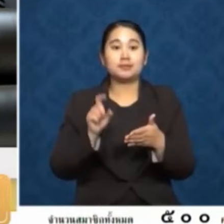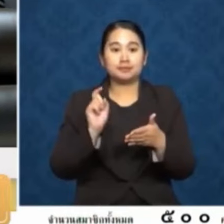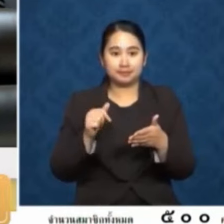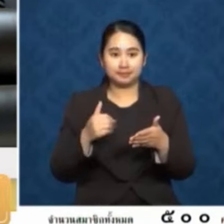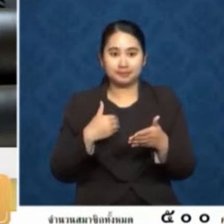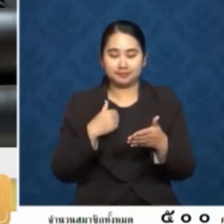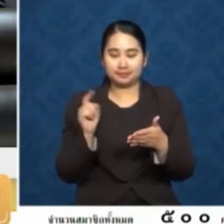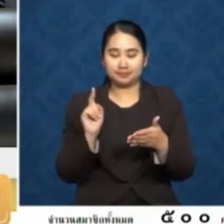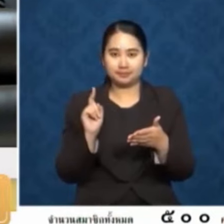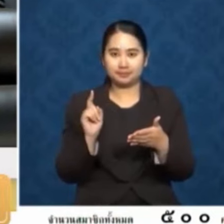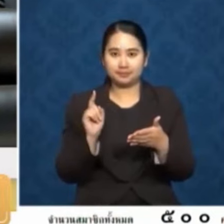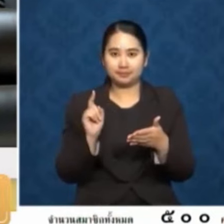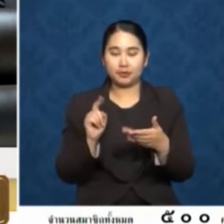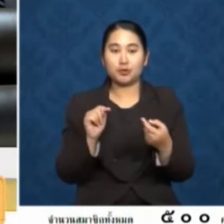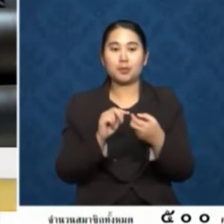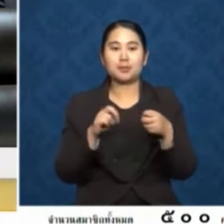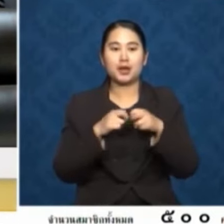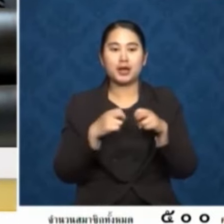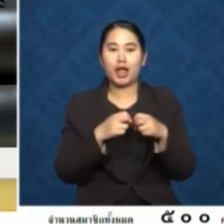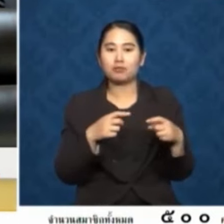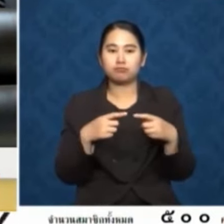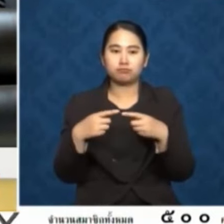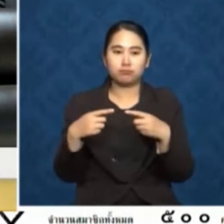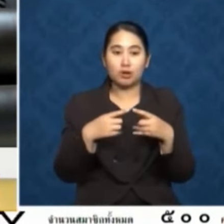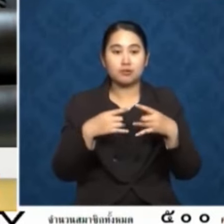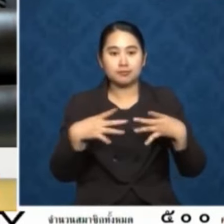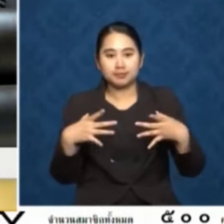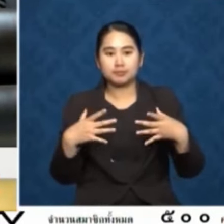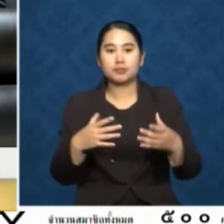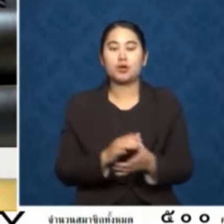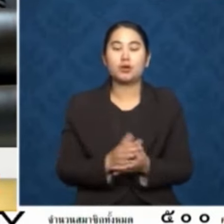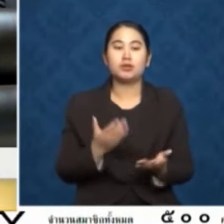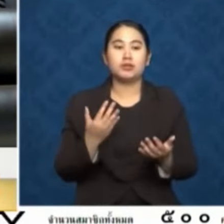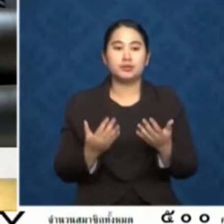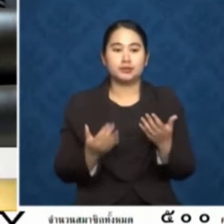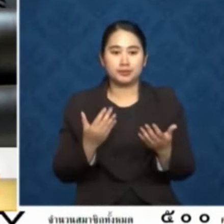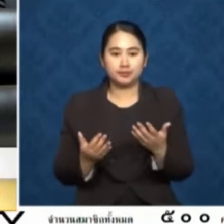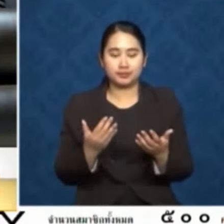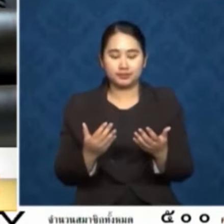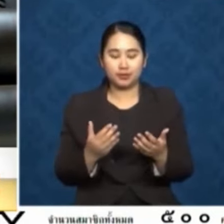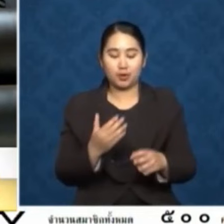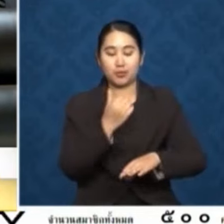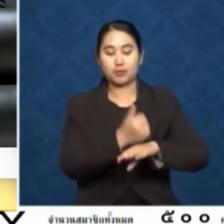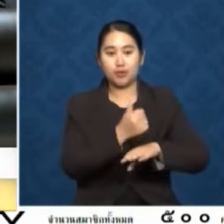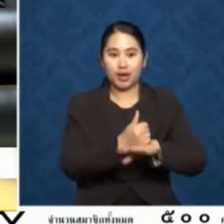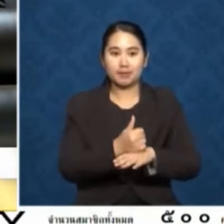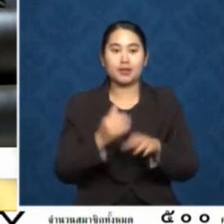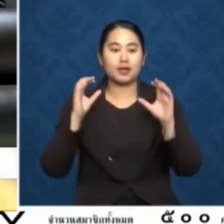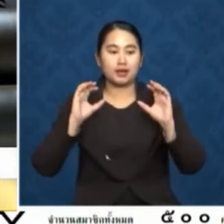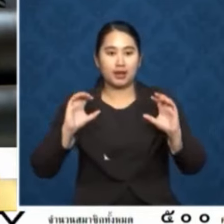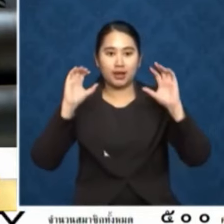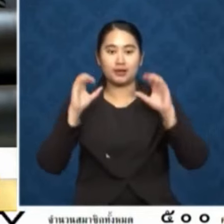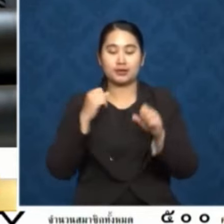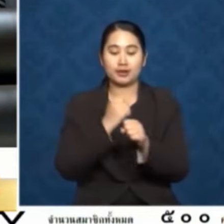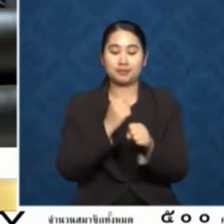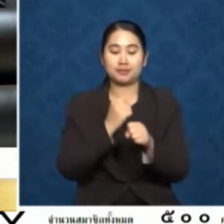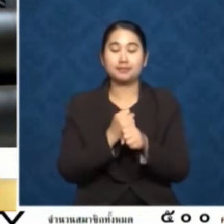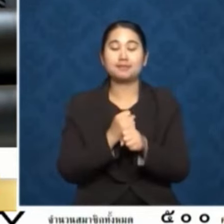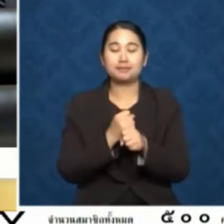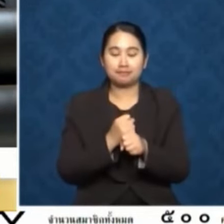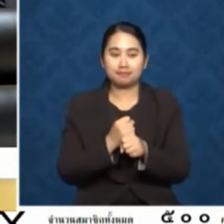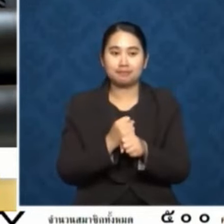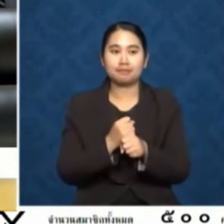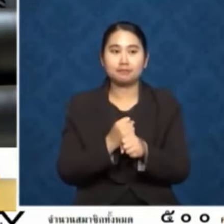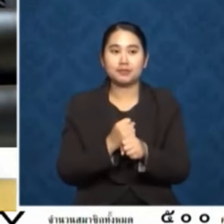การความขัดแย้งของข้าราชการและผู้นำท้องถิ่นแล้วก็ข้าราชการผู้บริหารท้อง